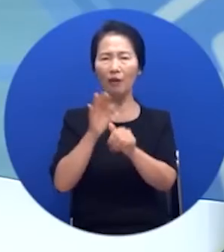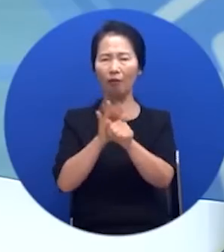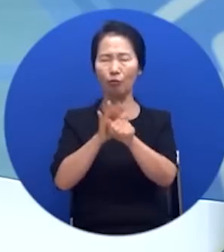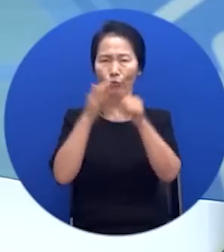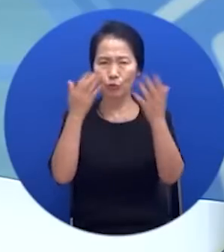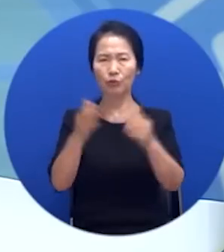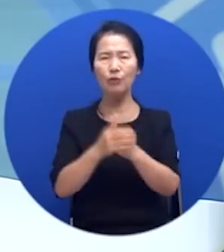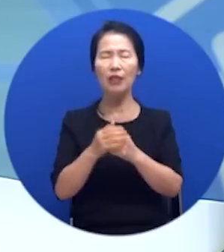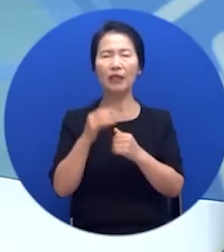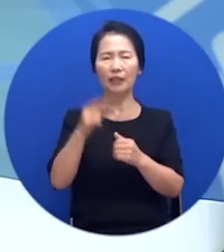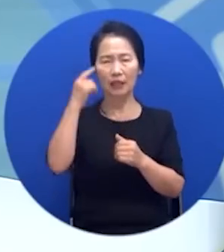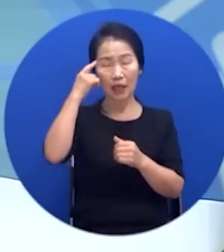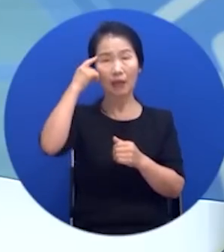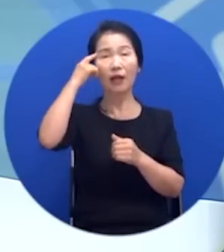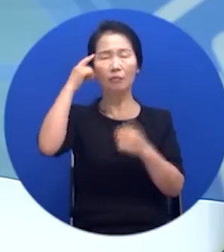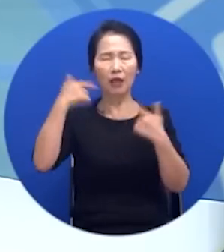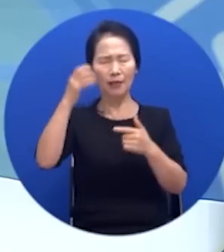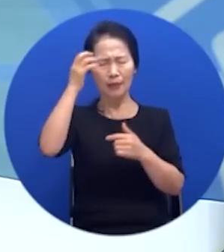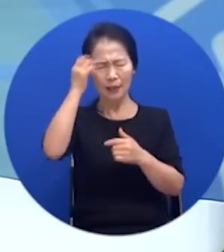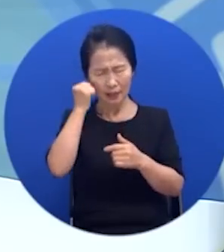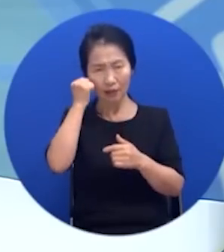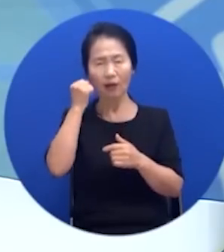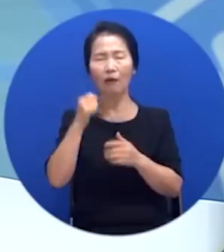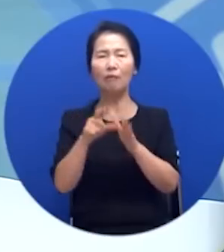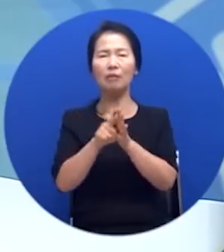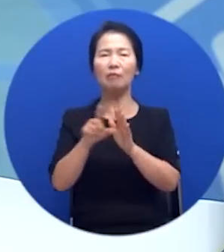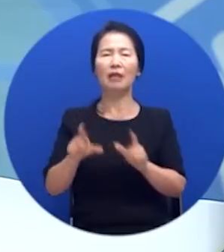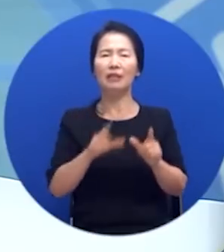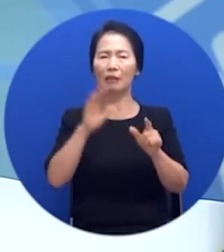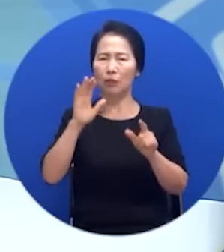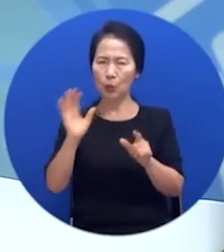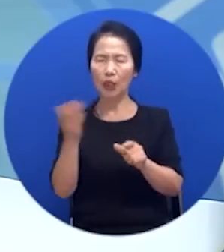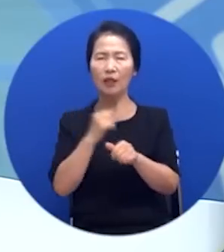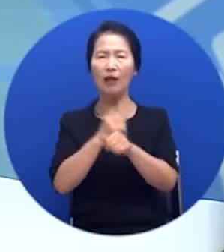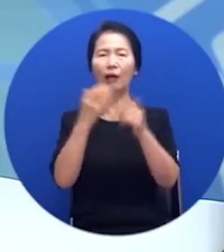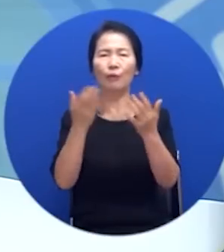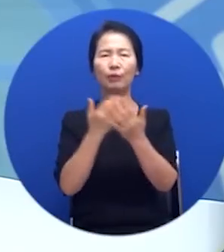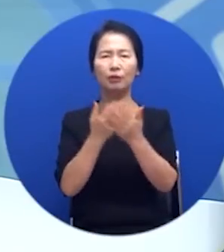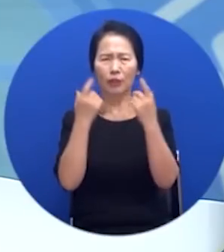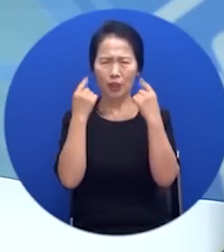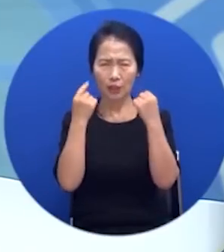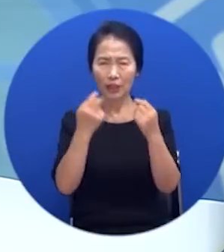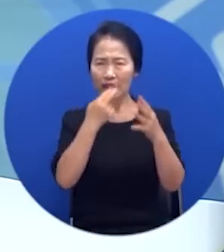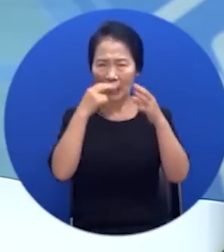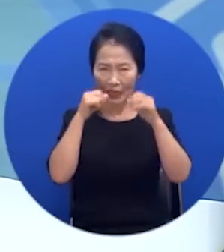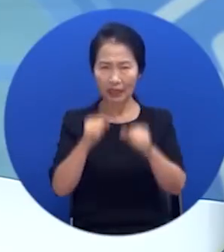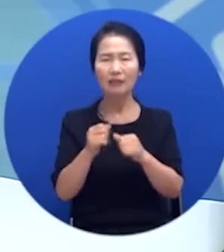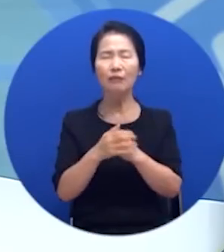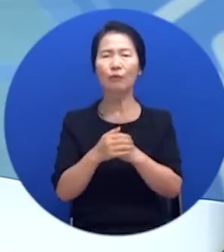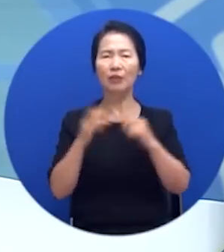잊지 않는 믿음의 삶을 살게 하여 주시옵소서. 여전히 살아계시고 지금까지